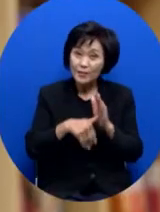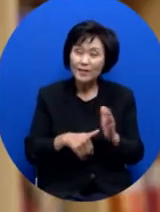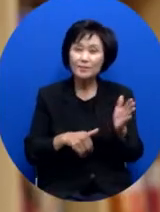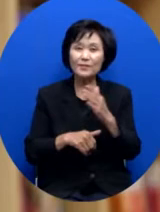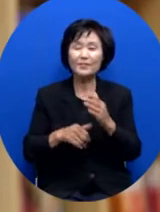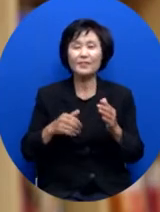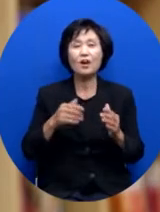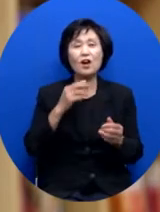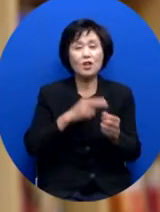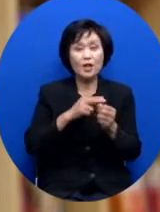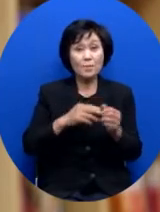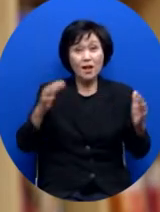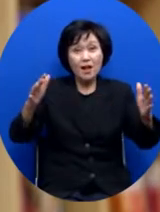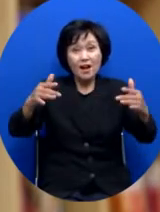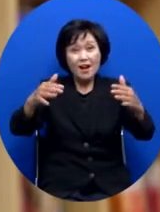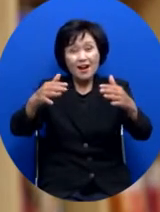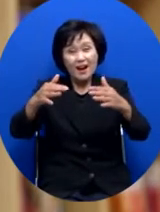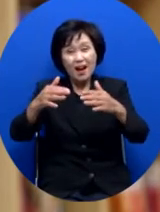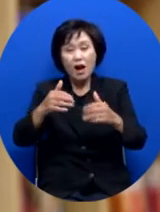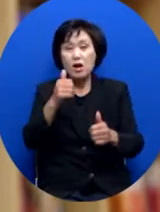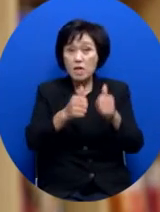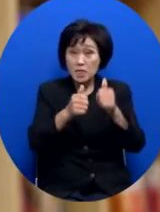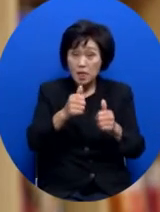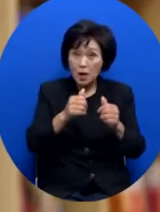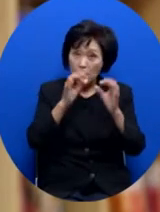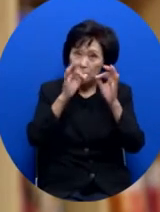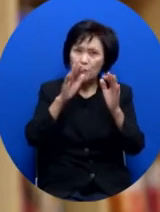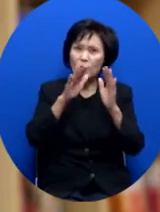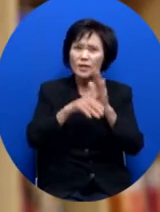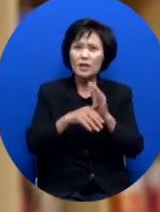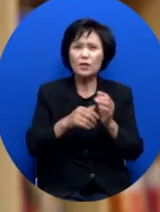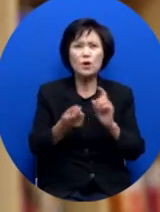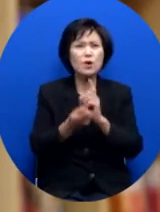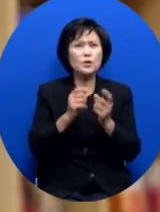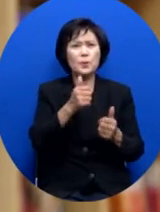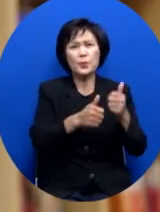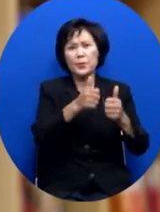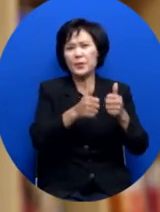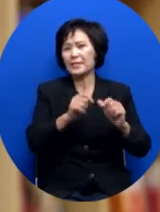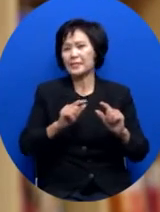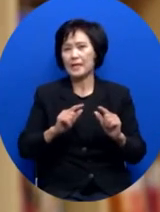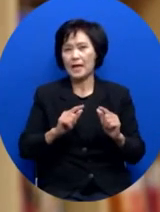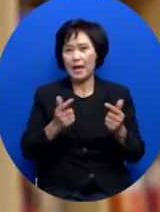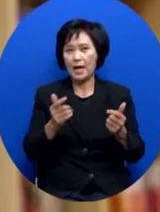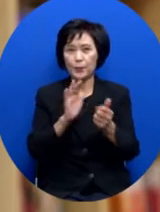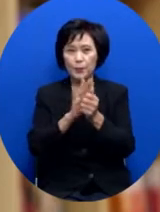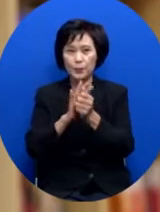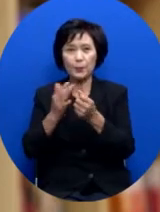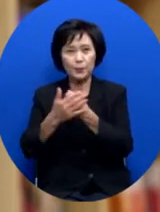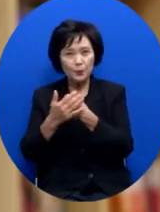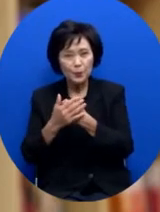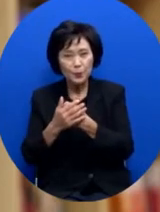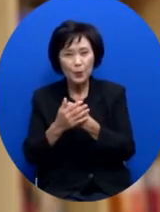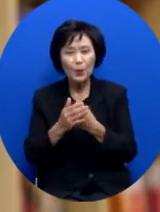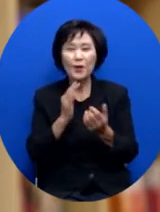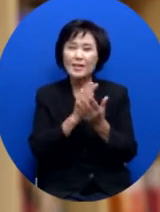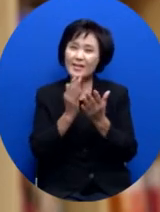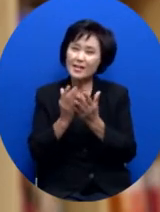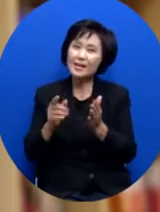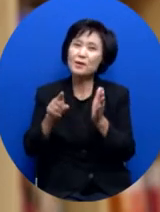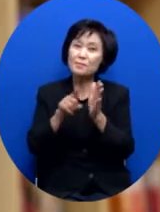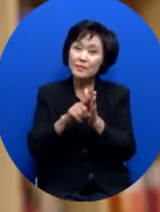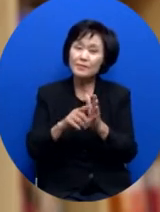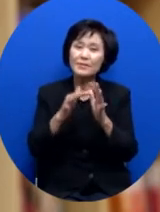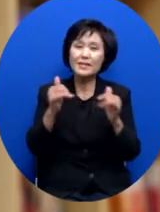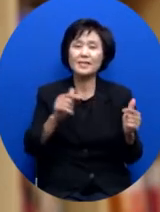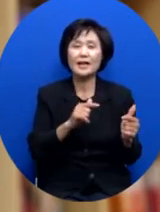시험을 칠 때도 서로 경쟁하는 관계가 아니라 협회에서 함께 무엇이 말 이루어져 가고 다양한 사람들과 믿음의 사람들 이 지역에 있는